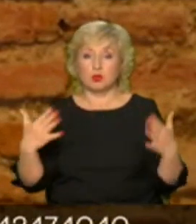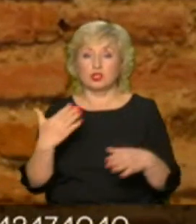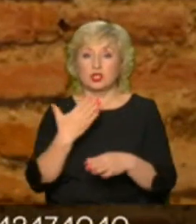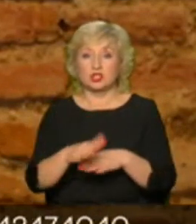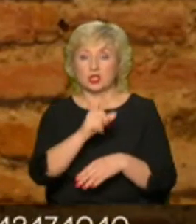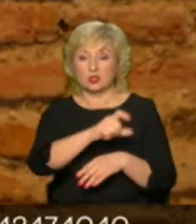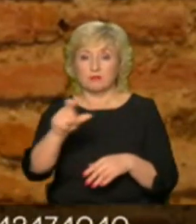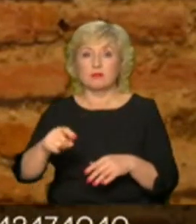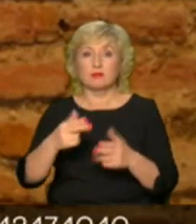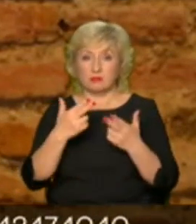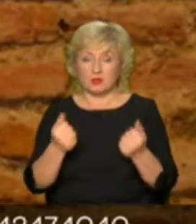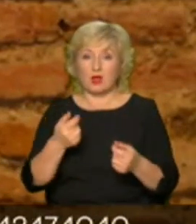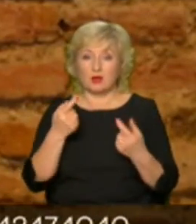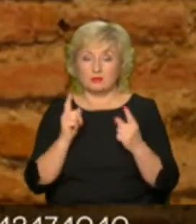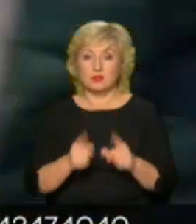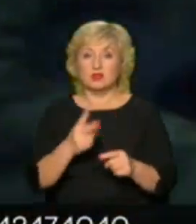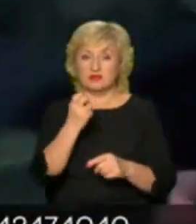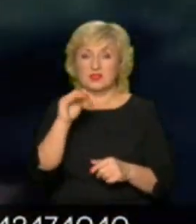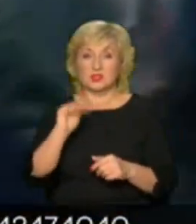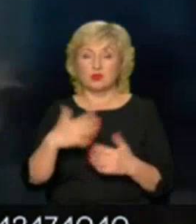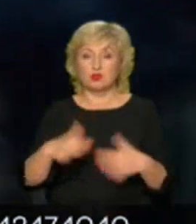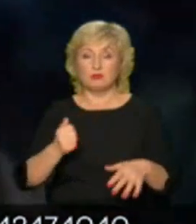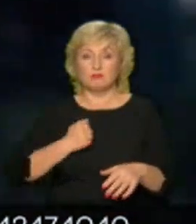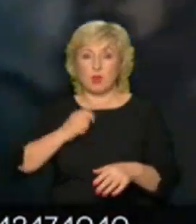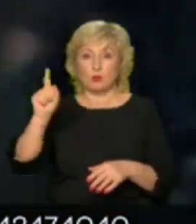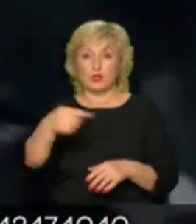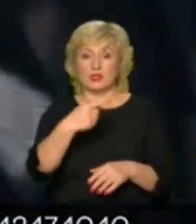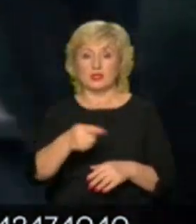верит в том, что да, 10 тысяч человек мобилизовали. Руслан Свірін, телеканал Київ.